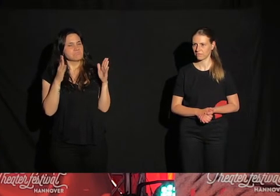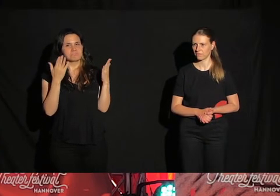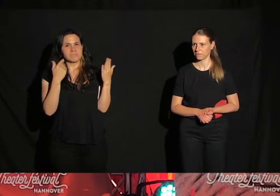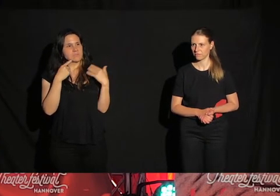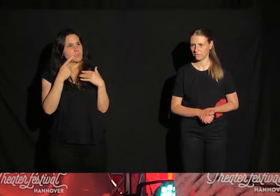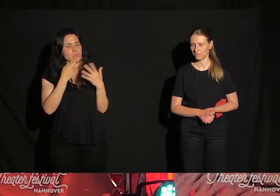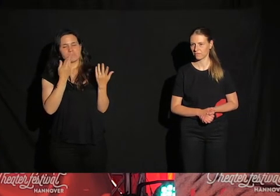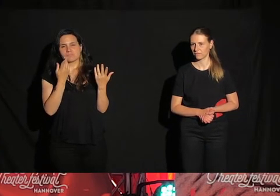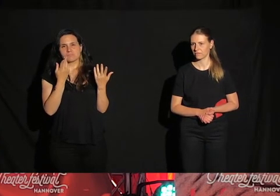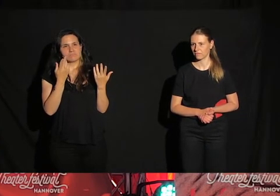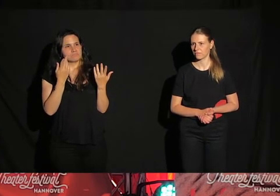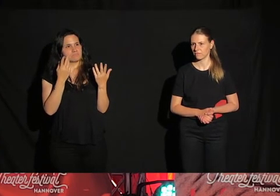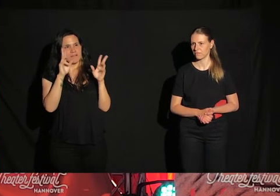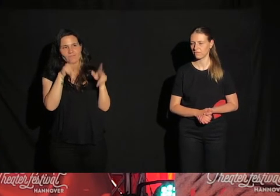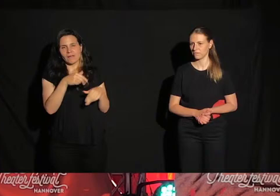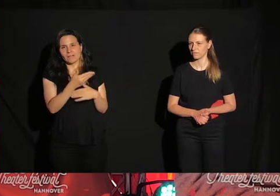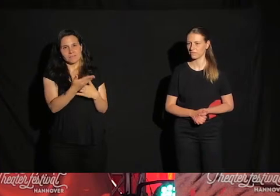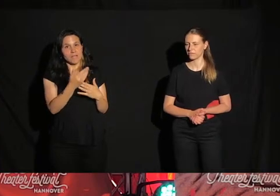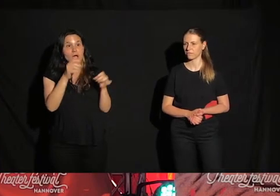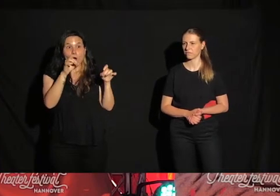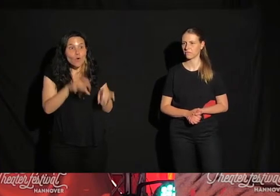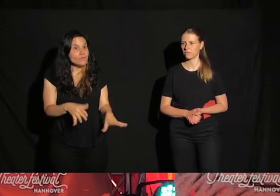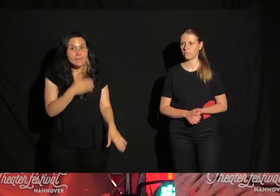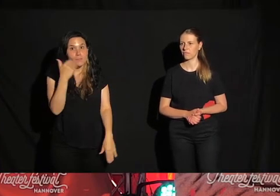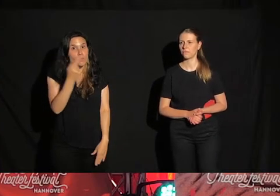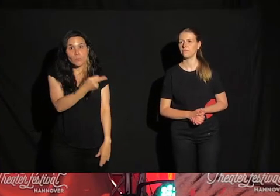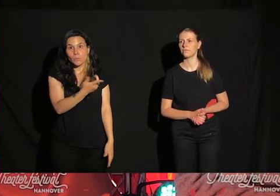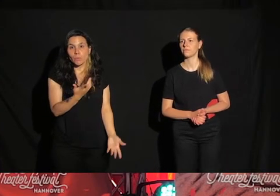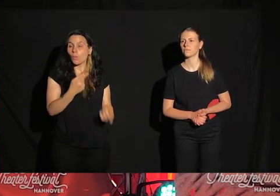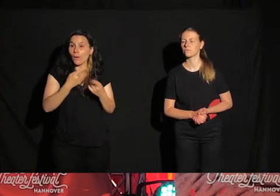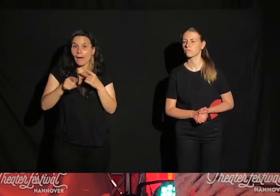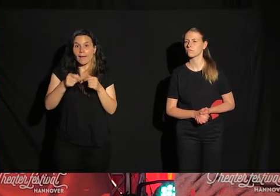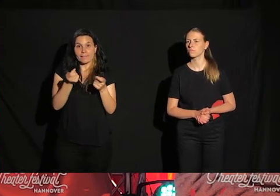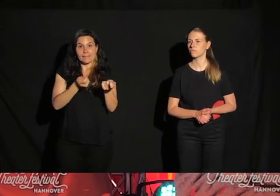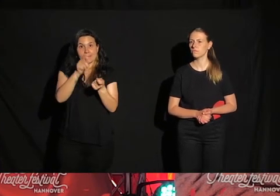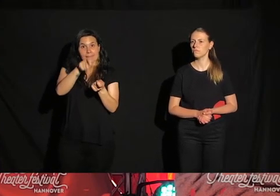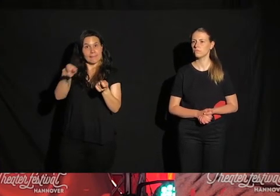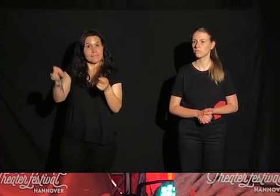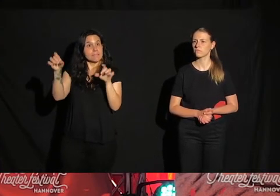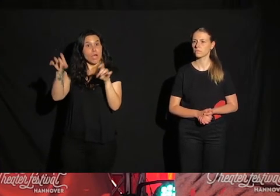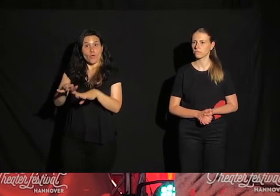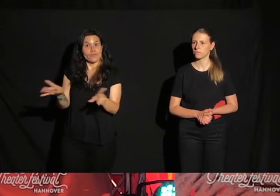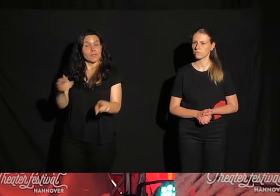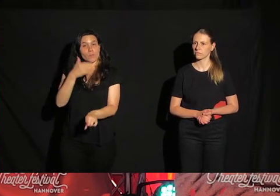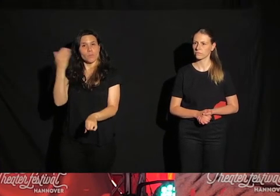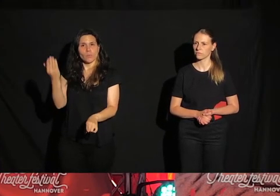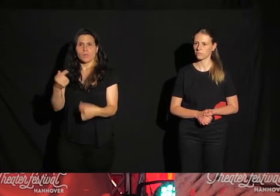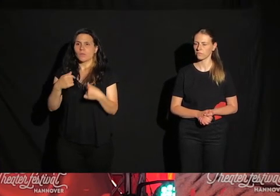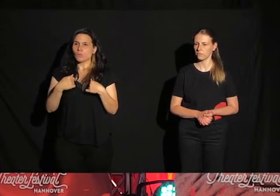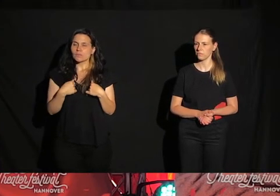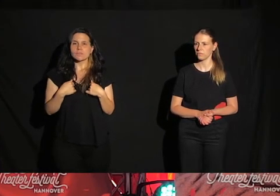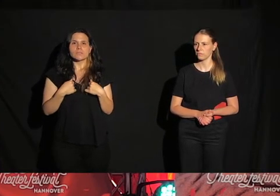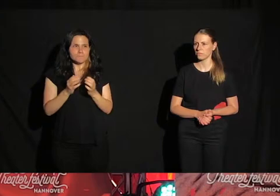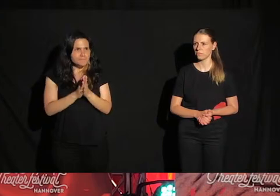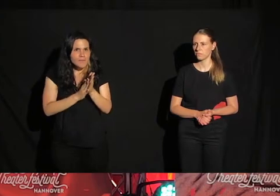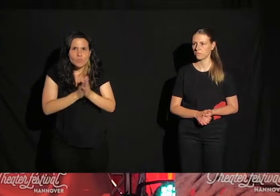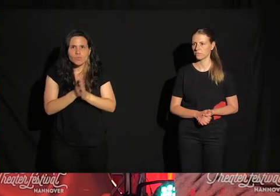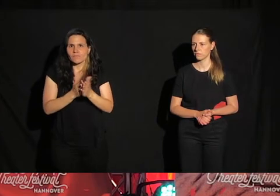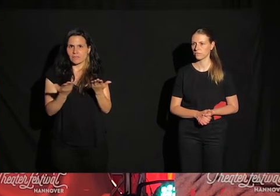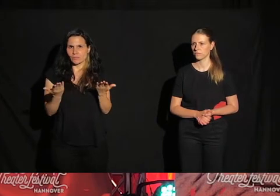Stefan. Er hat nicht aufgegeben, auch die anderen Tänzer haben nicht aufgegeben. Und das hat mich natürlich auch